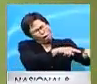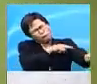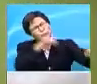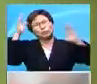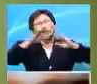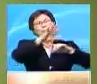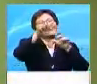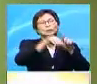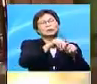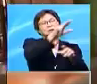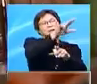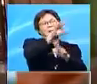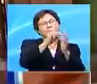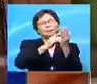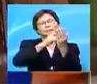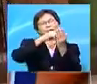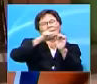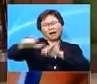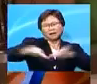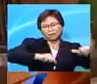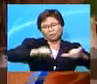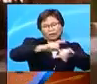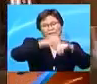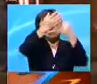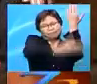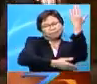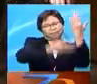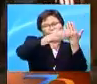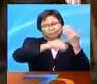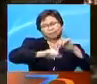38 aktiviti di seluruh